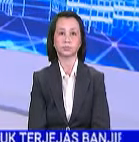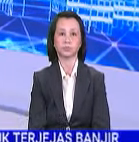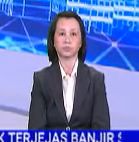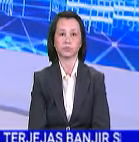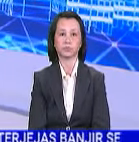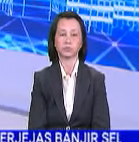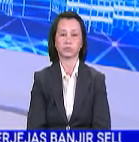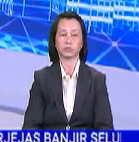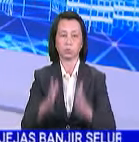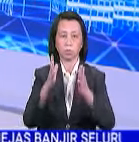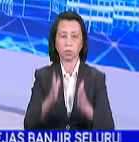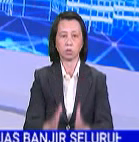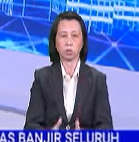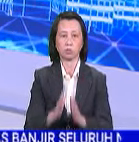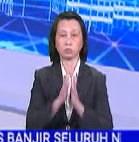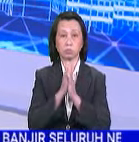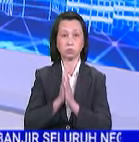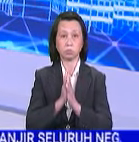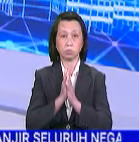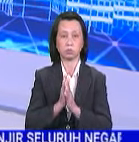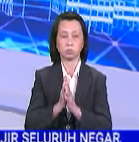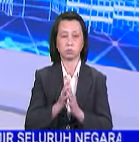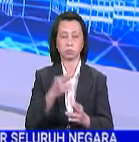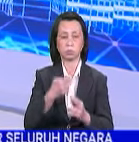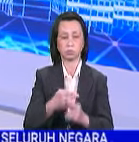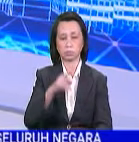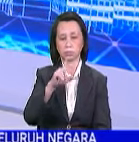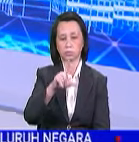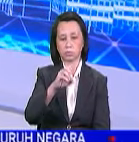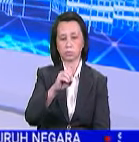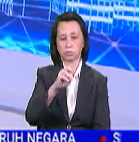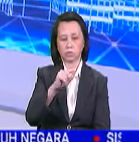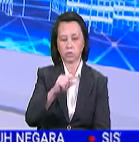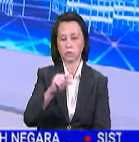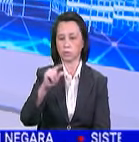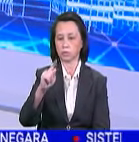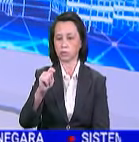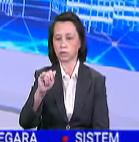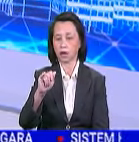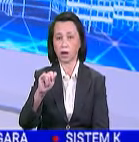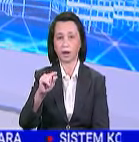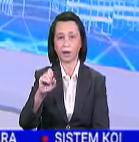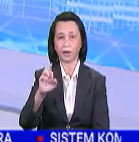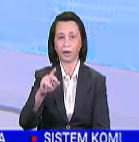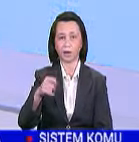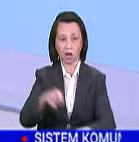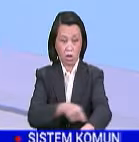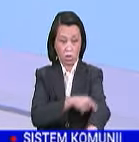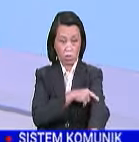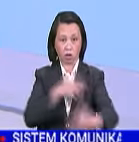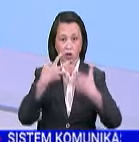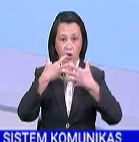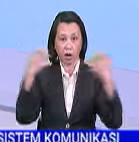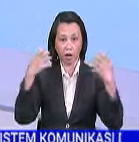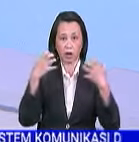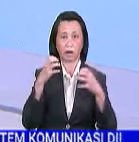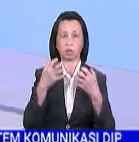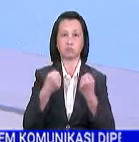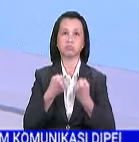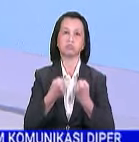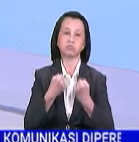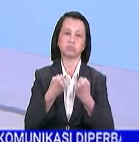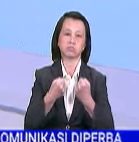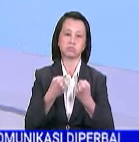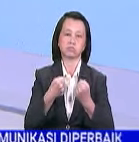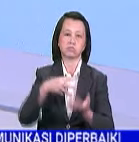Warga Rohingya Long Tiger atau Abdul Hamim Abdul Hamid, 32 tahun, kini menjalani reman dan kuarantin sehingga